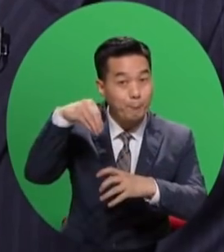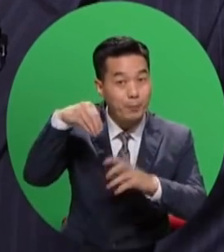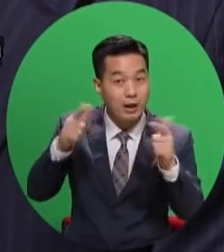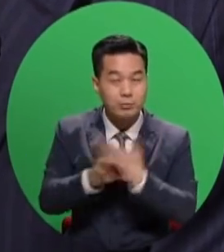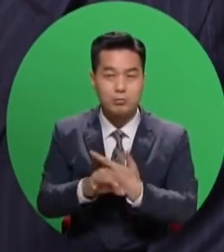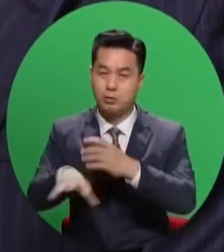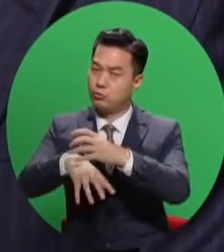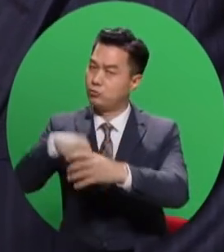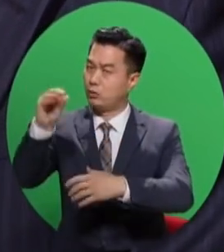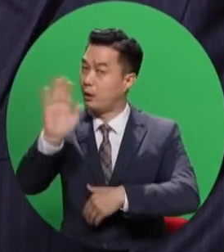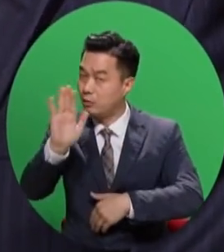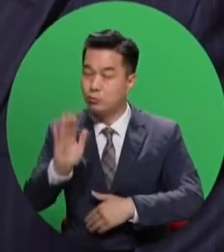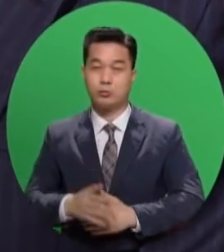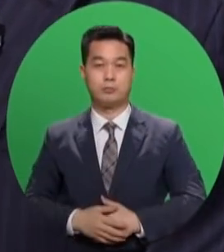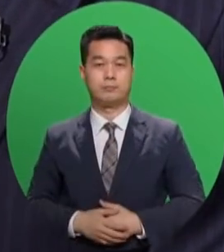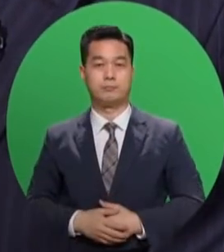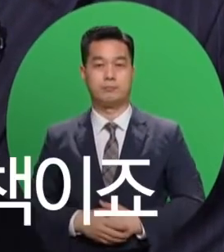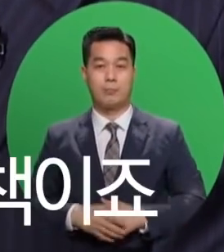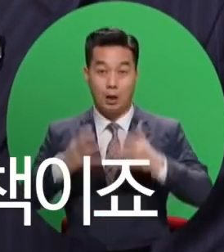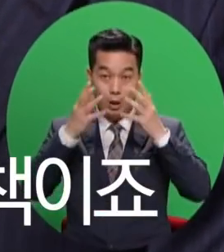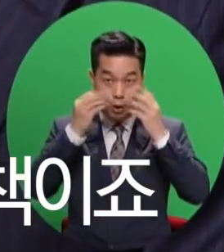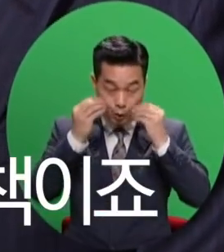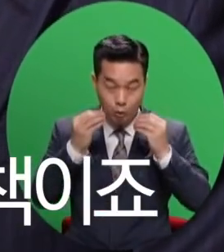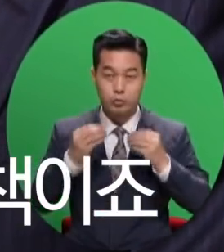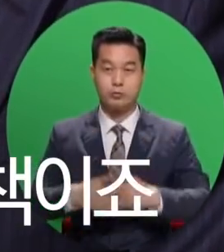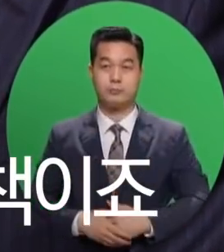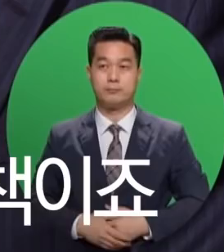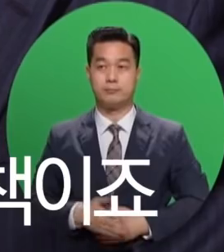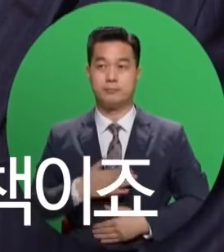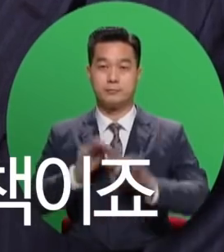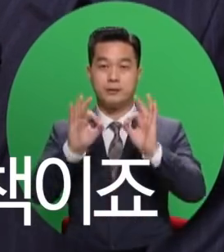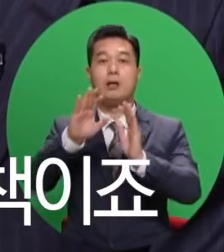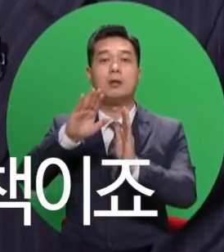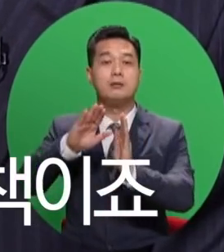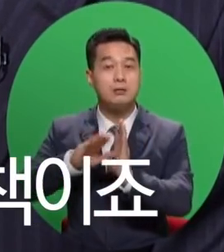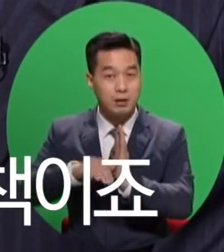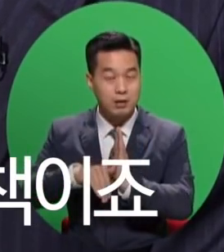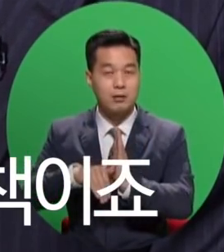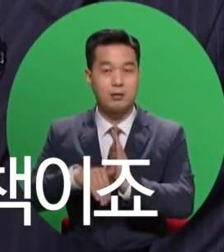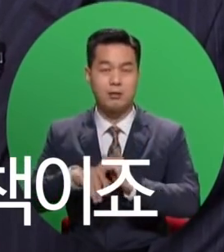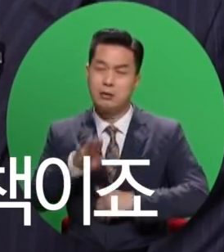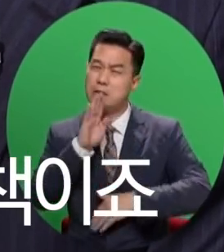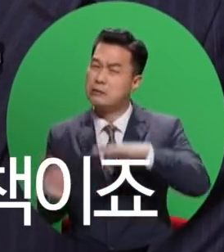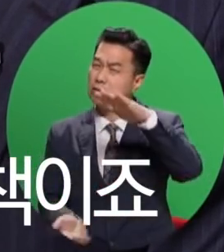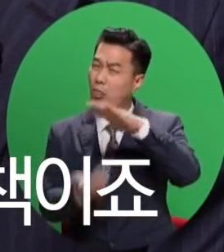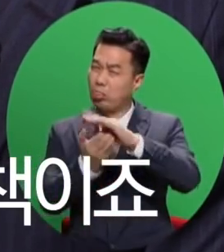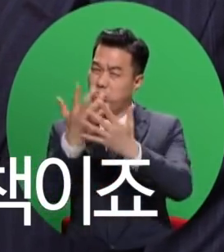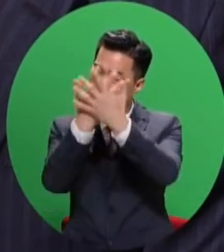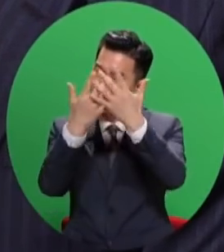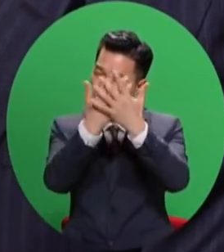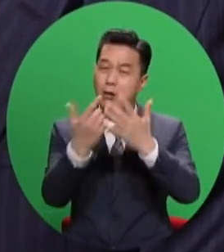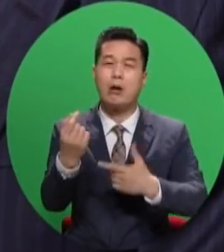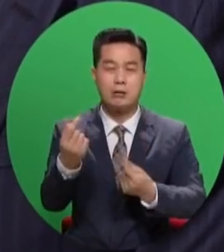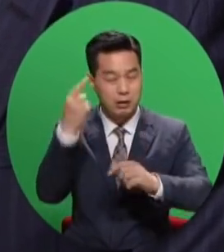아니 조추첨을 하는걸 아니라구요 4 고루고루 분야 이거는 제가 보기에는 실현 가능성이 없는 정책이 줘